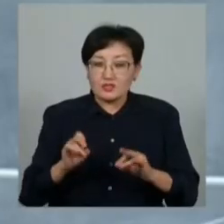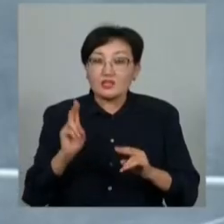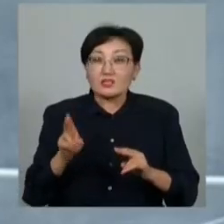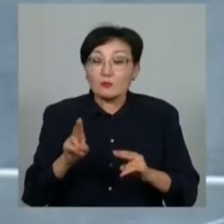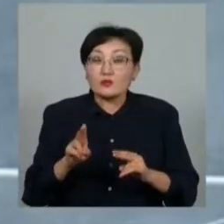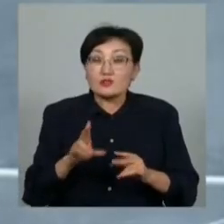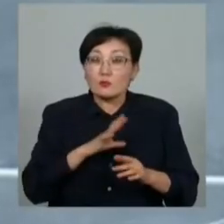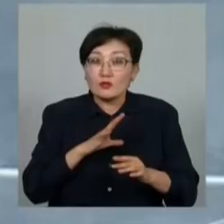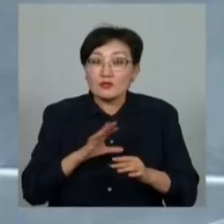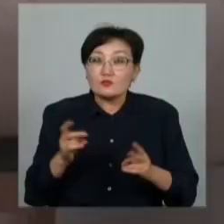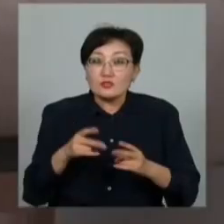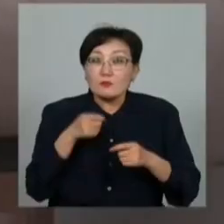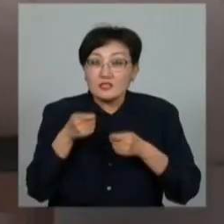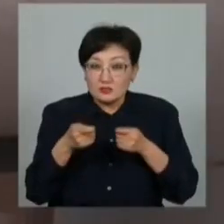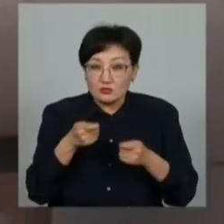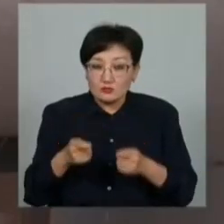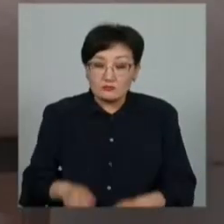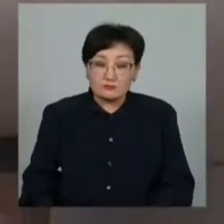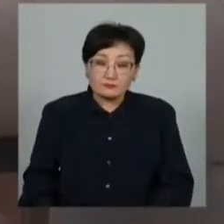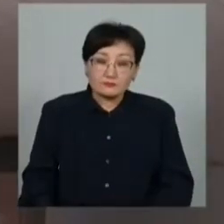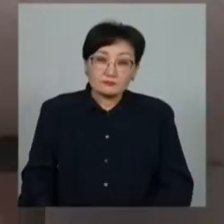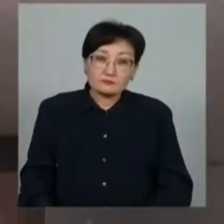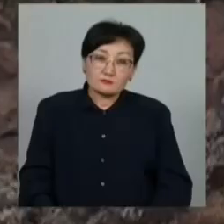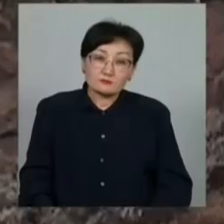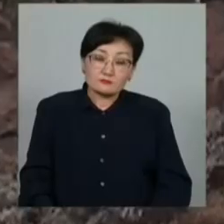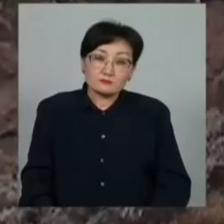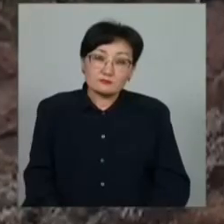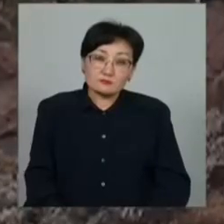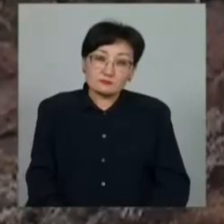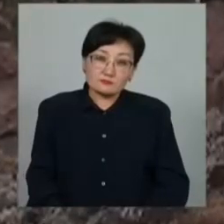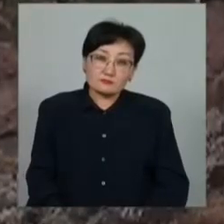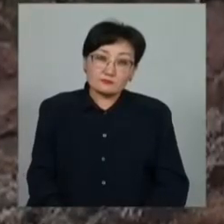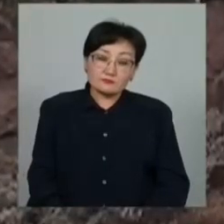болса да ерлік керек. Ұлағат Арғын, Сағынтай Нұрғали, Алматы телеарнасы.